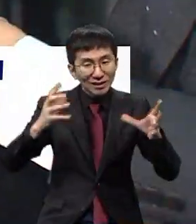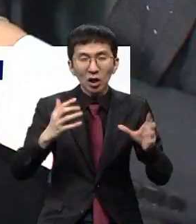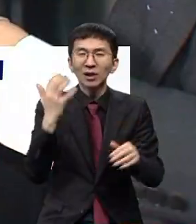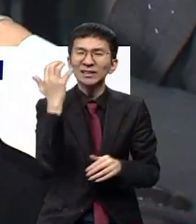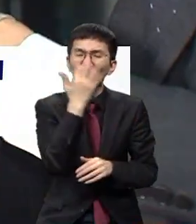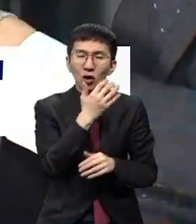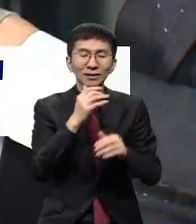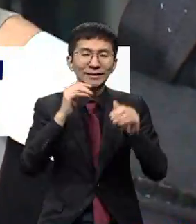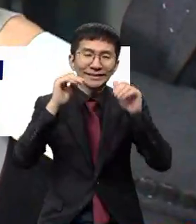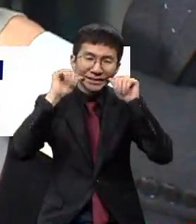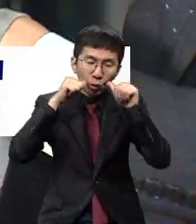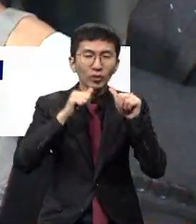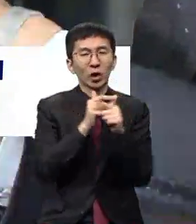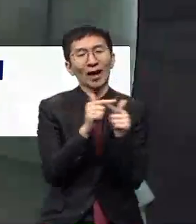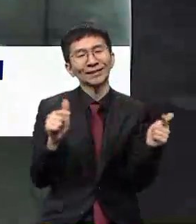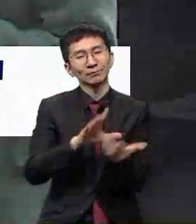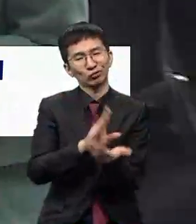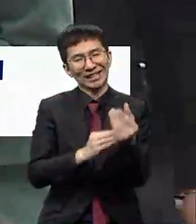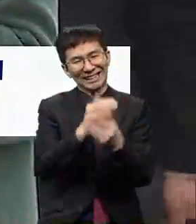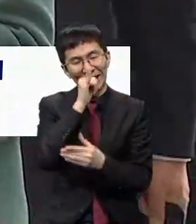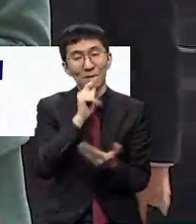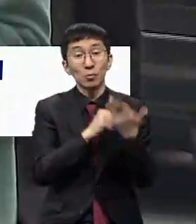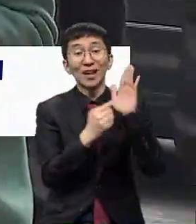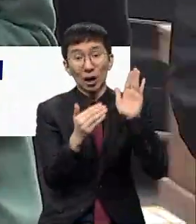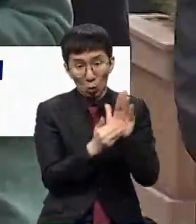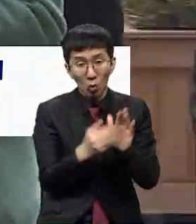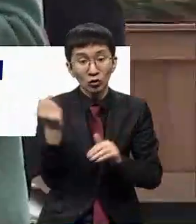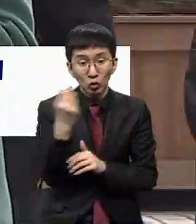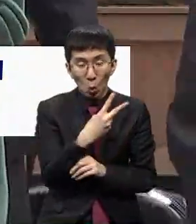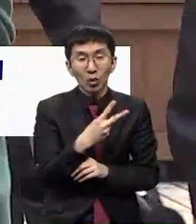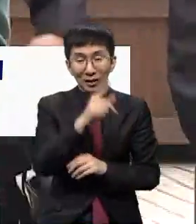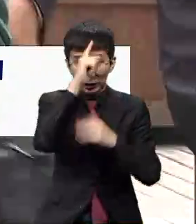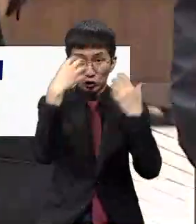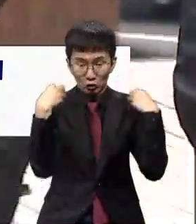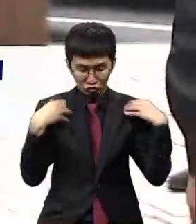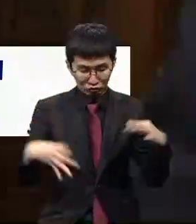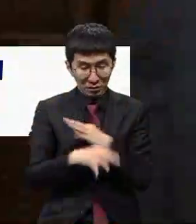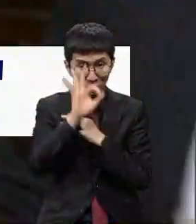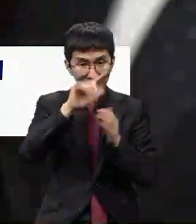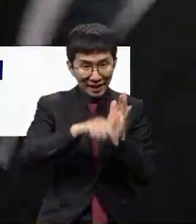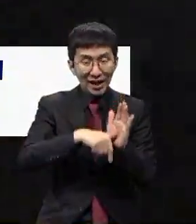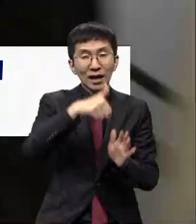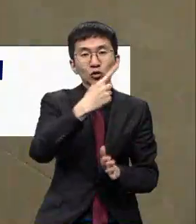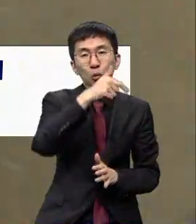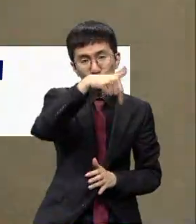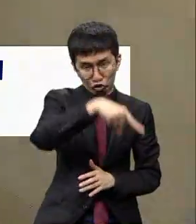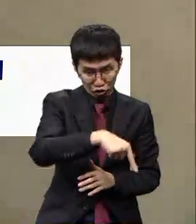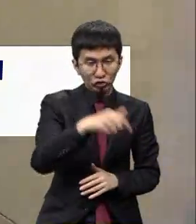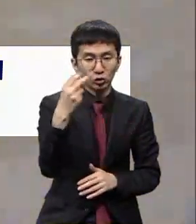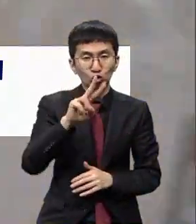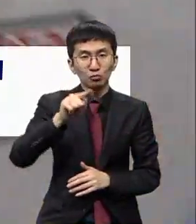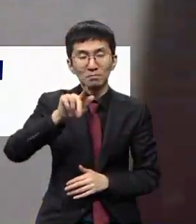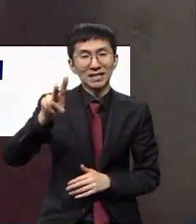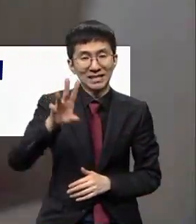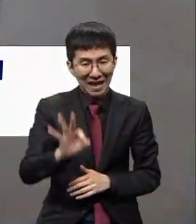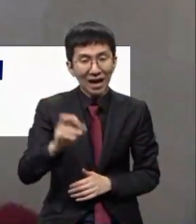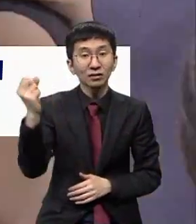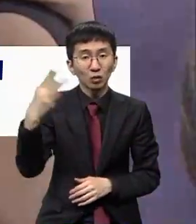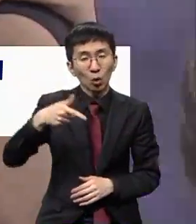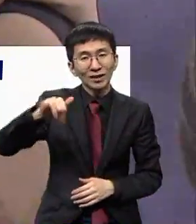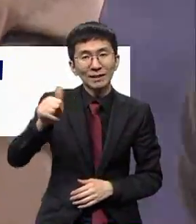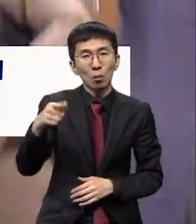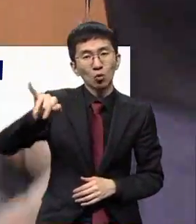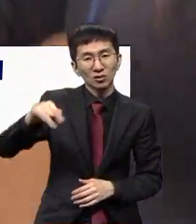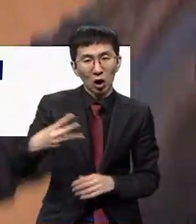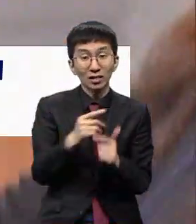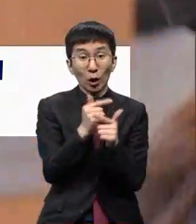지적이 담겼습니다. 정부 부패 사례로는 조국 전 장관의 가족 비리와 윤미향 의원의 사기 횡령 사건,